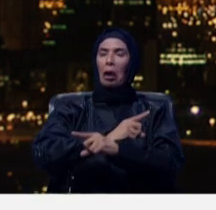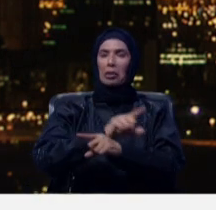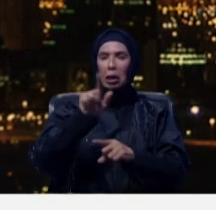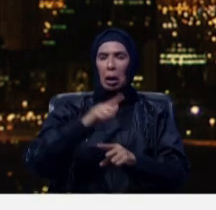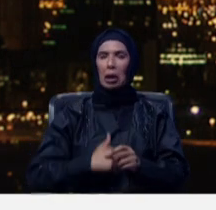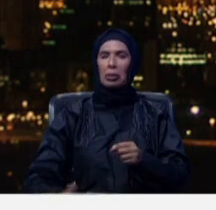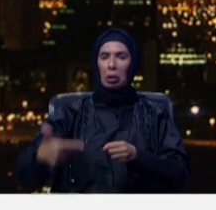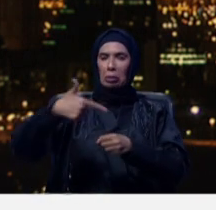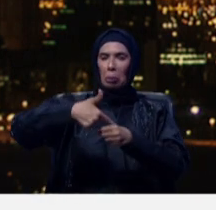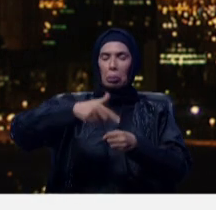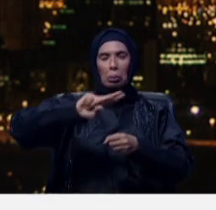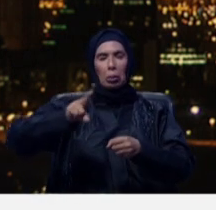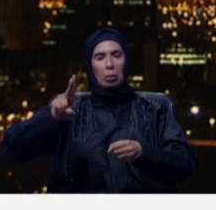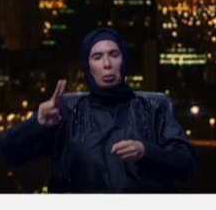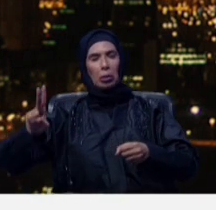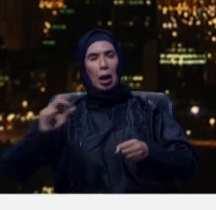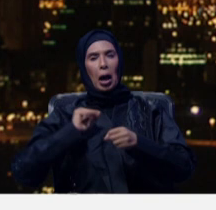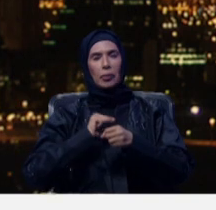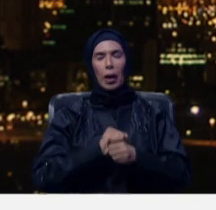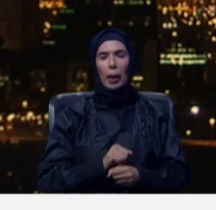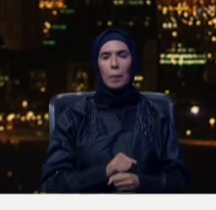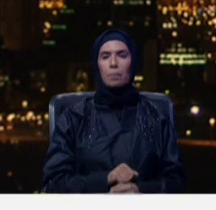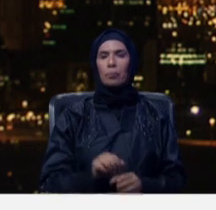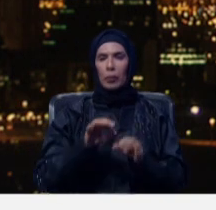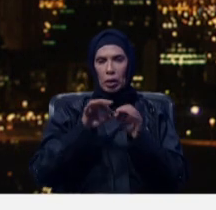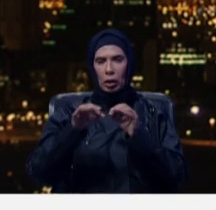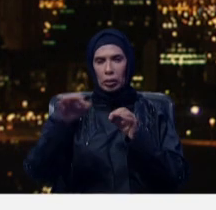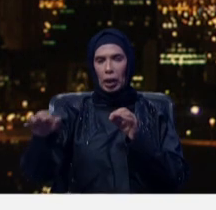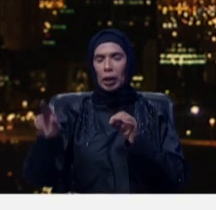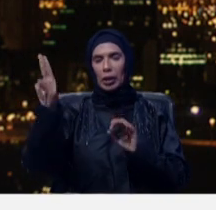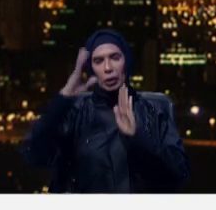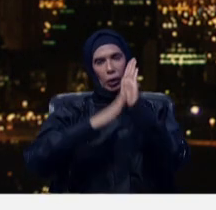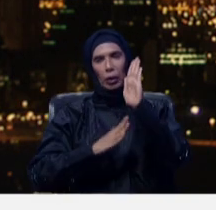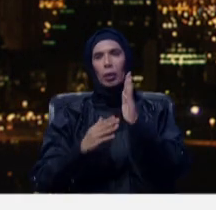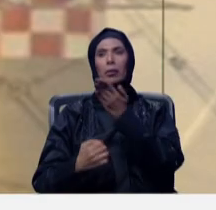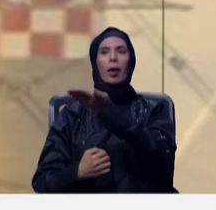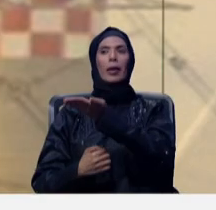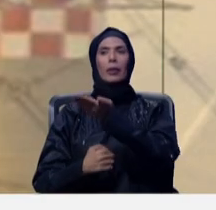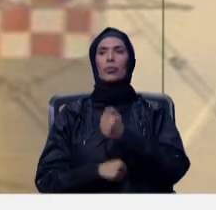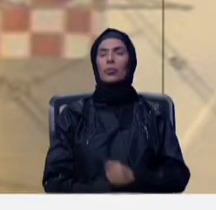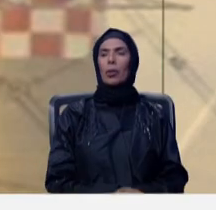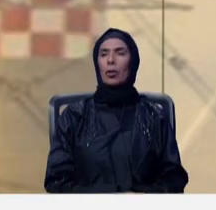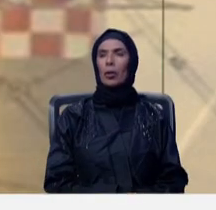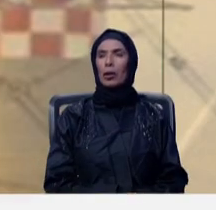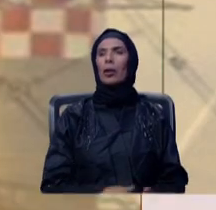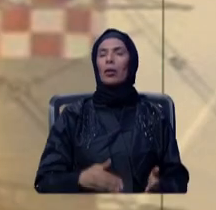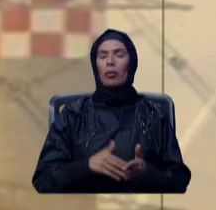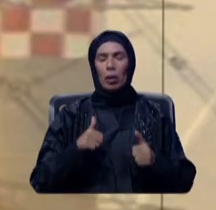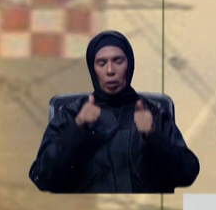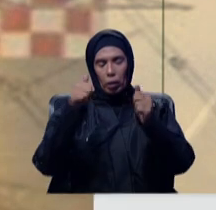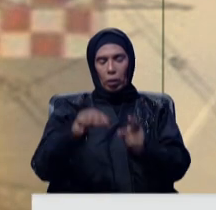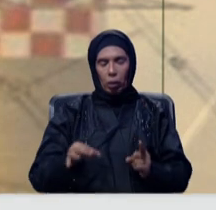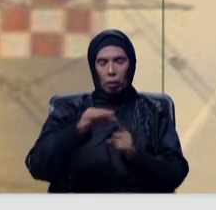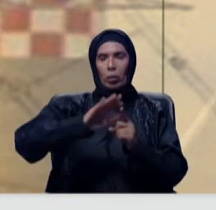الأحفورية من خلال تنويع مصادر الطاقة. التفاصيل في سياق التقرير التالي. تحقيقا للأهداف